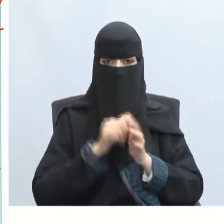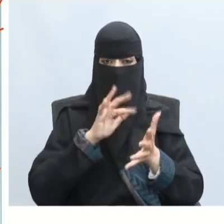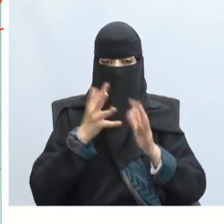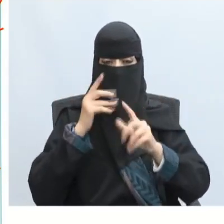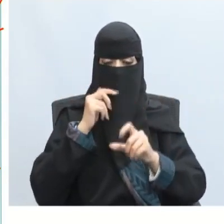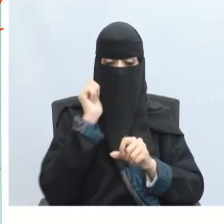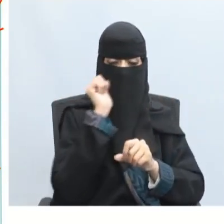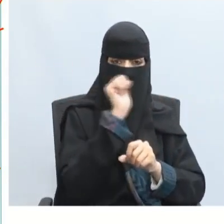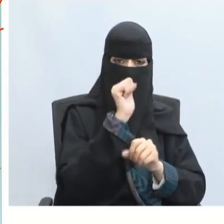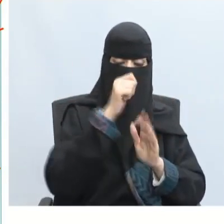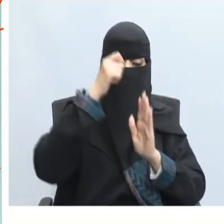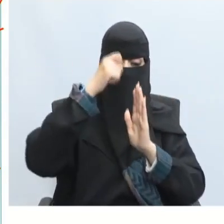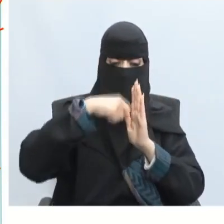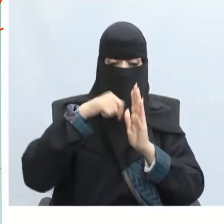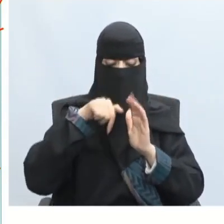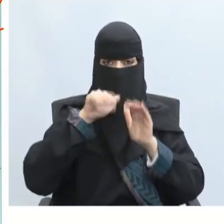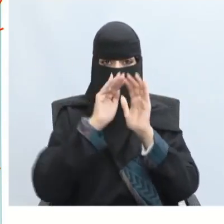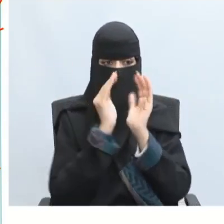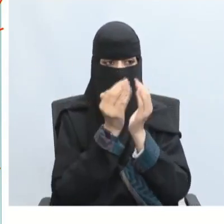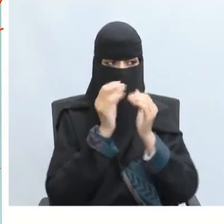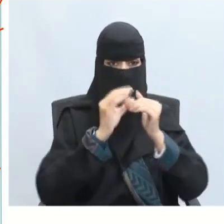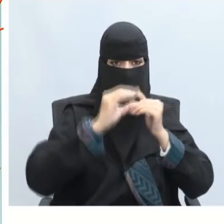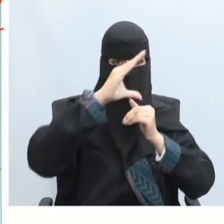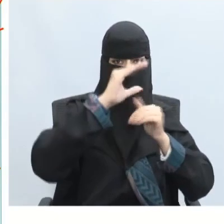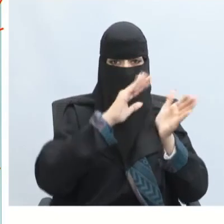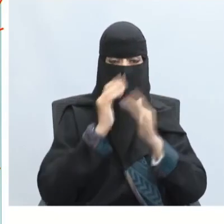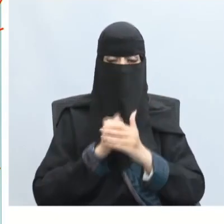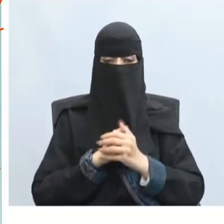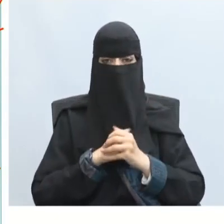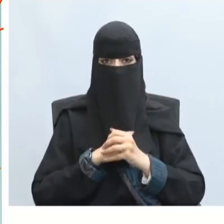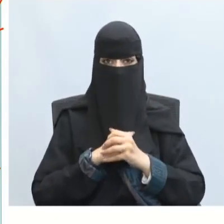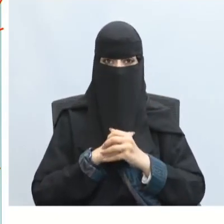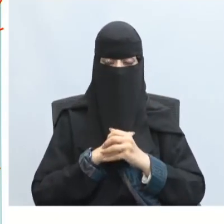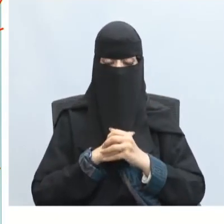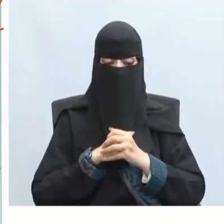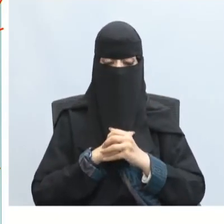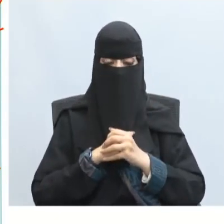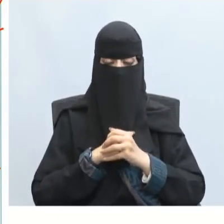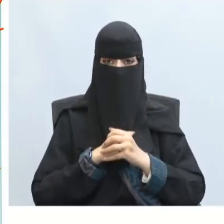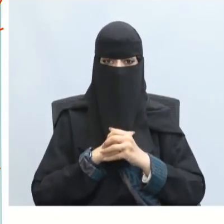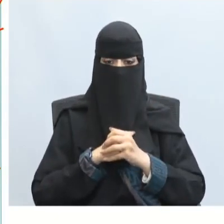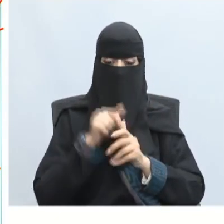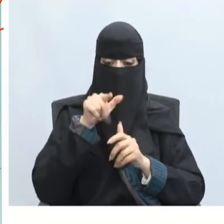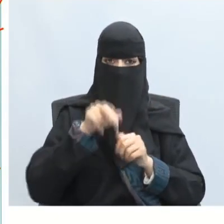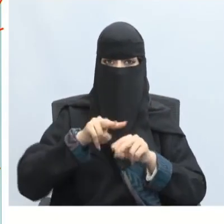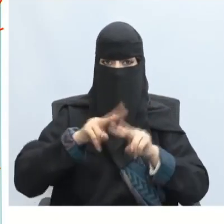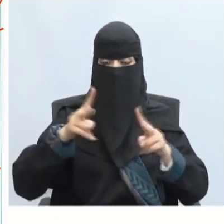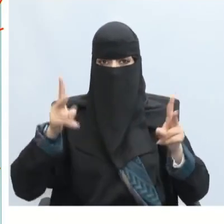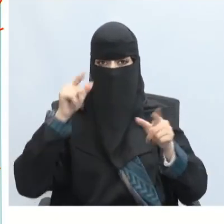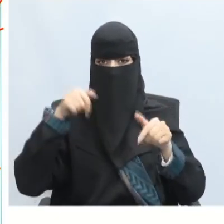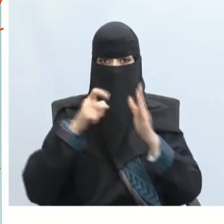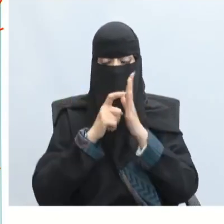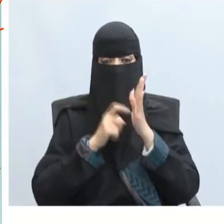عامه او تختص باحكام الاجهزه الاداريه هذه انواع